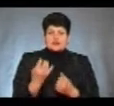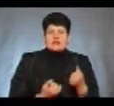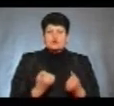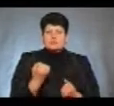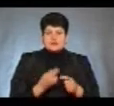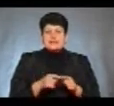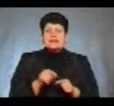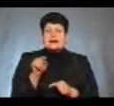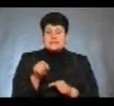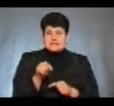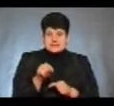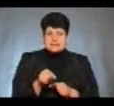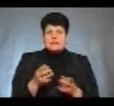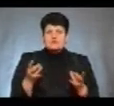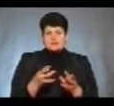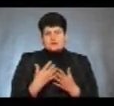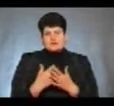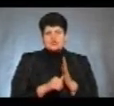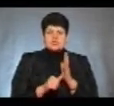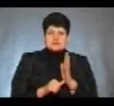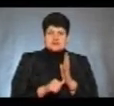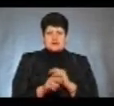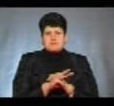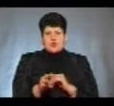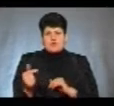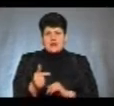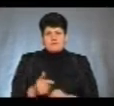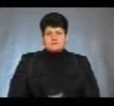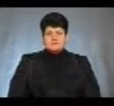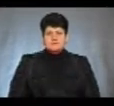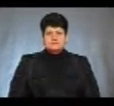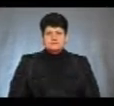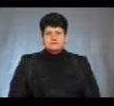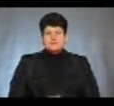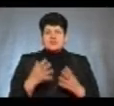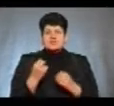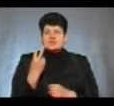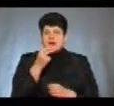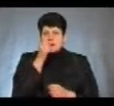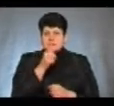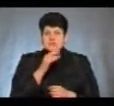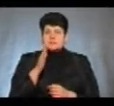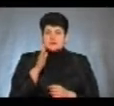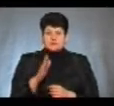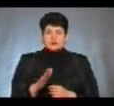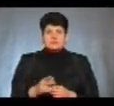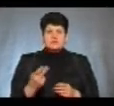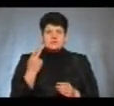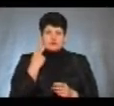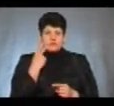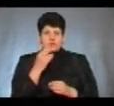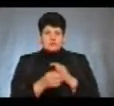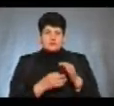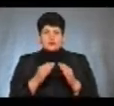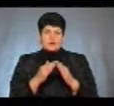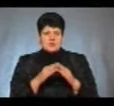каже Володимир Богайчук, потрібно близько 60 мільйонів гривень. Ще 2 місяці перебуватиме під цілодобовим домашнім